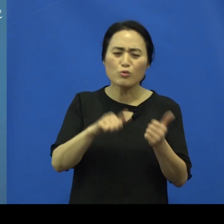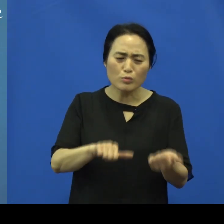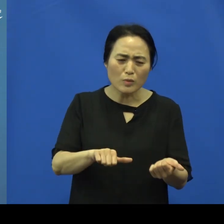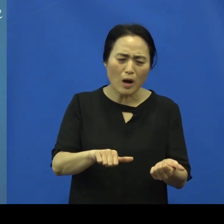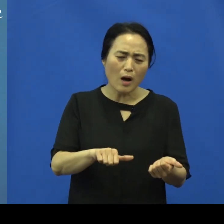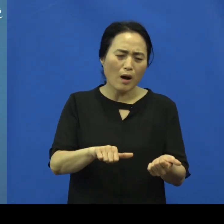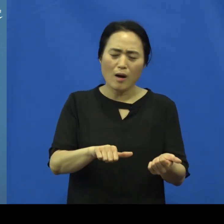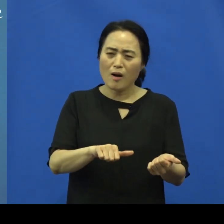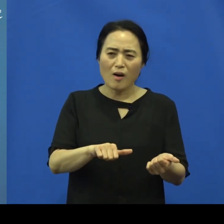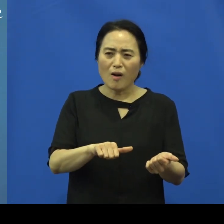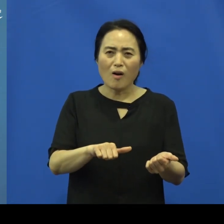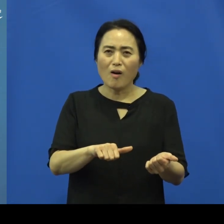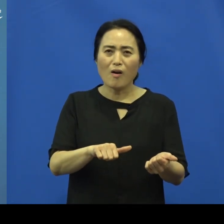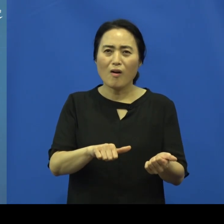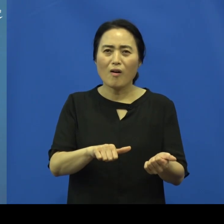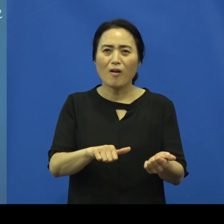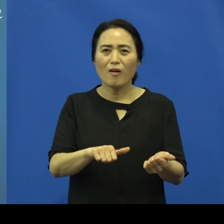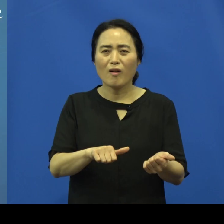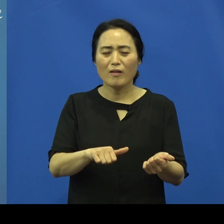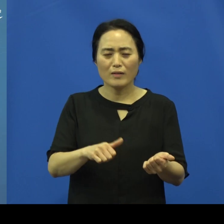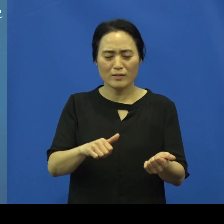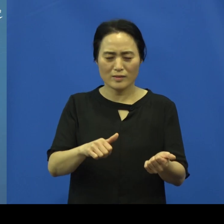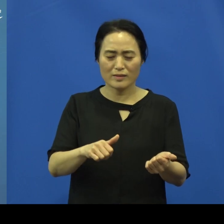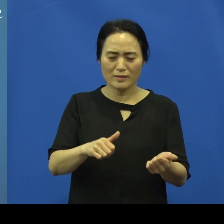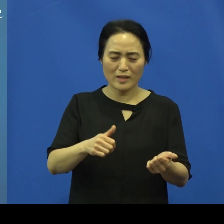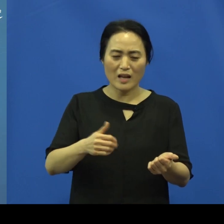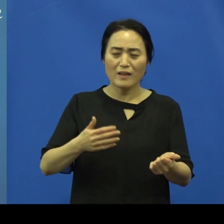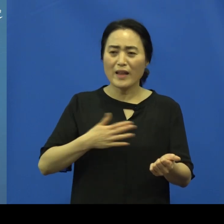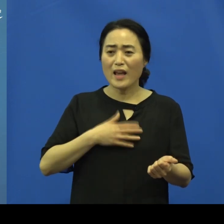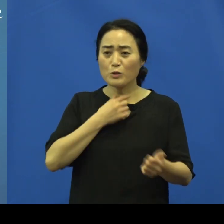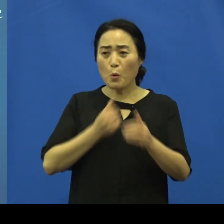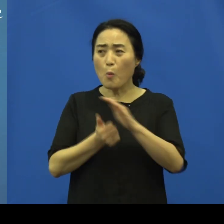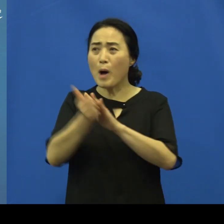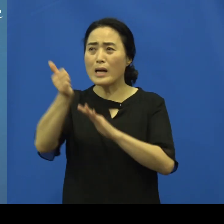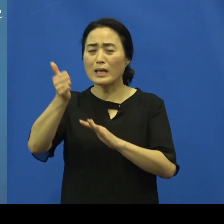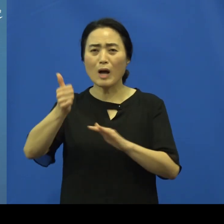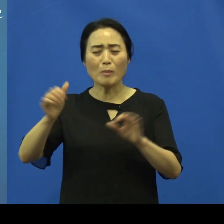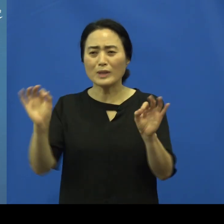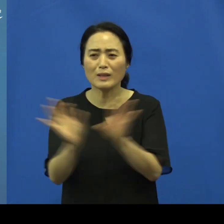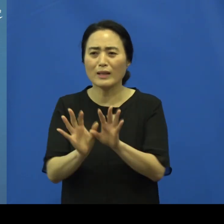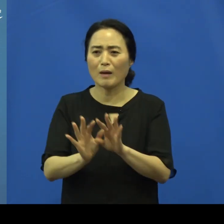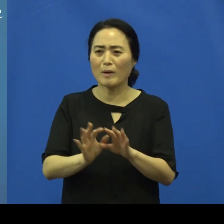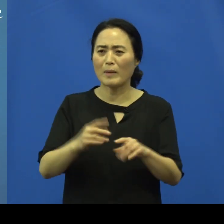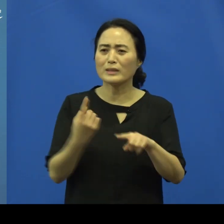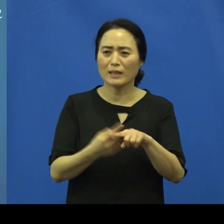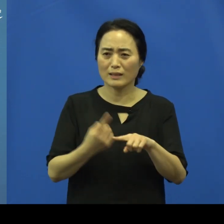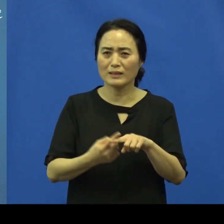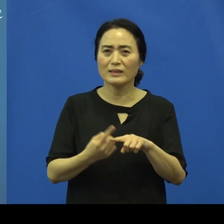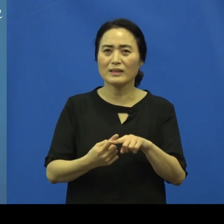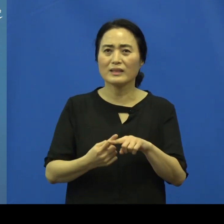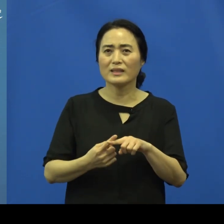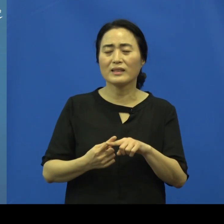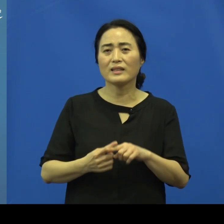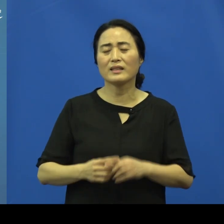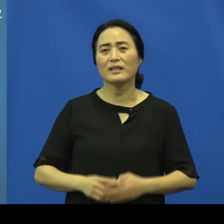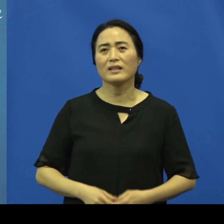거죠. 아이가 죽었다는 이 말은 소망이 끊어졌다는 거예요. 소망이 끊어졌다는 거고